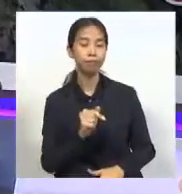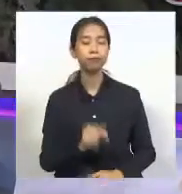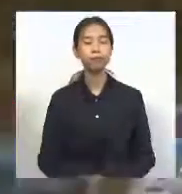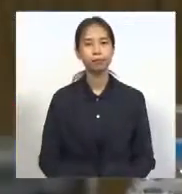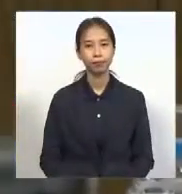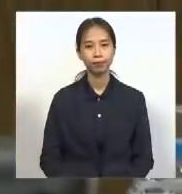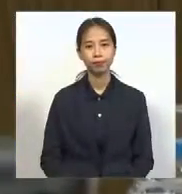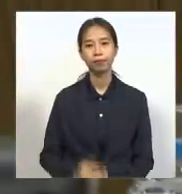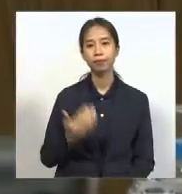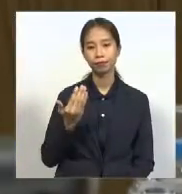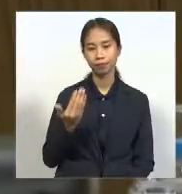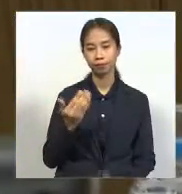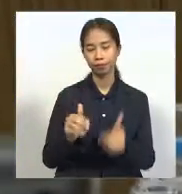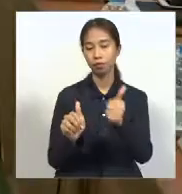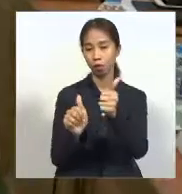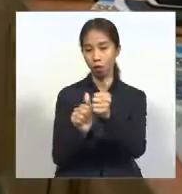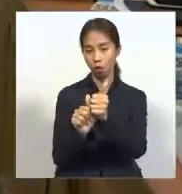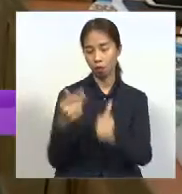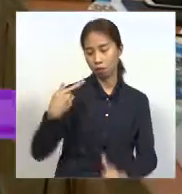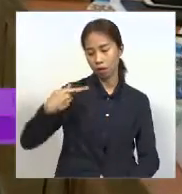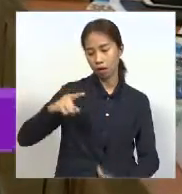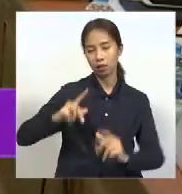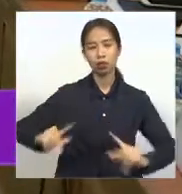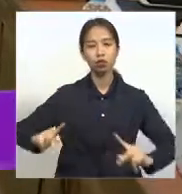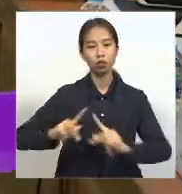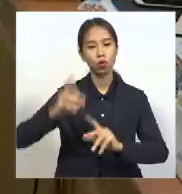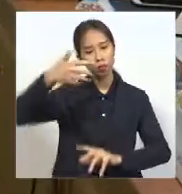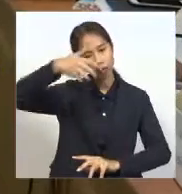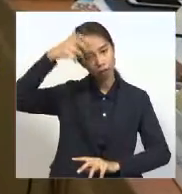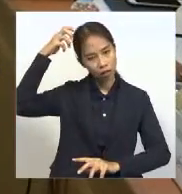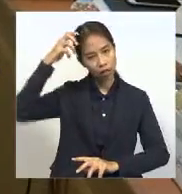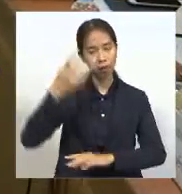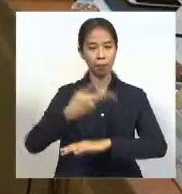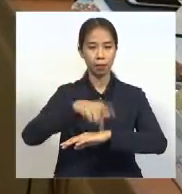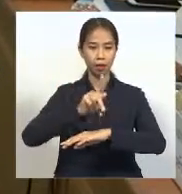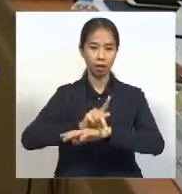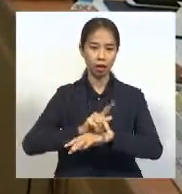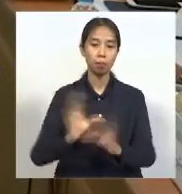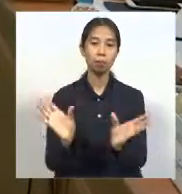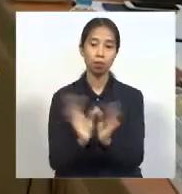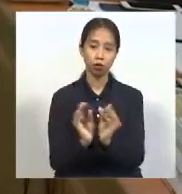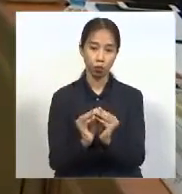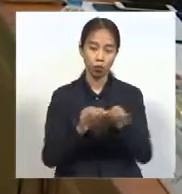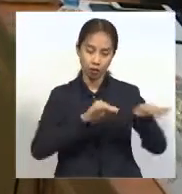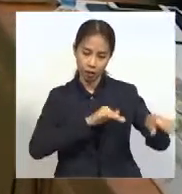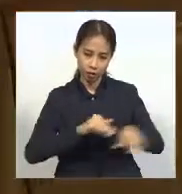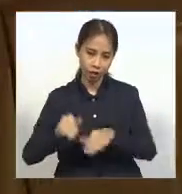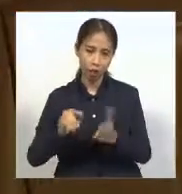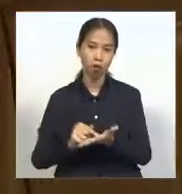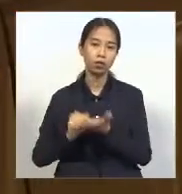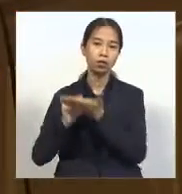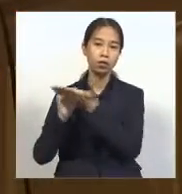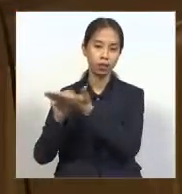โดยนายพรพุทธเพ็ญพานรองปลัดกระทรวงมหาดไทยได้เป็นประธานการประชุมจัดเตรียมข้อเสนอระหว่างนายกรัฐมนตรี